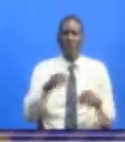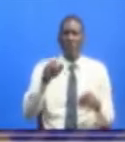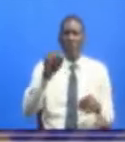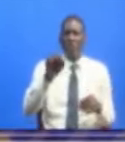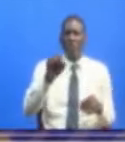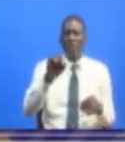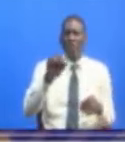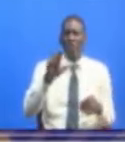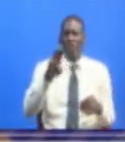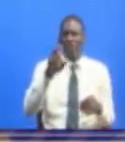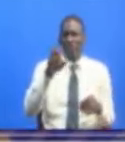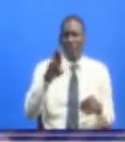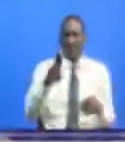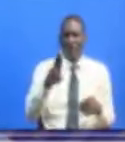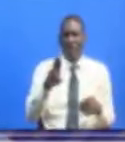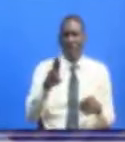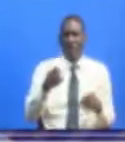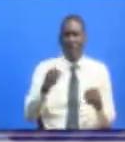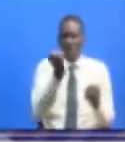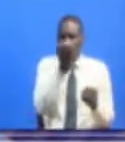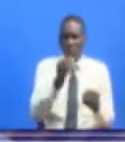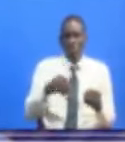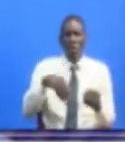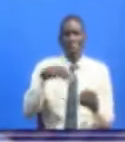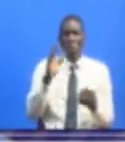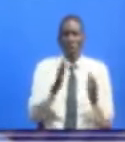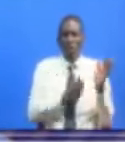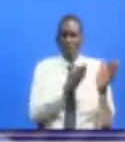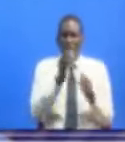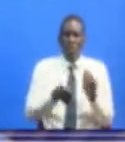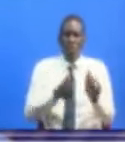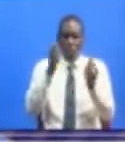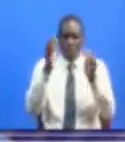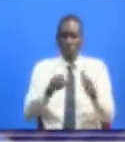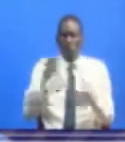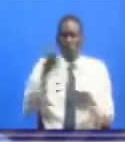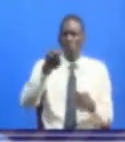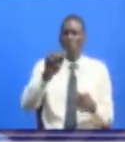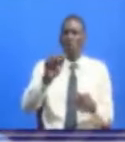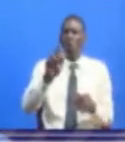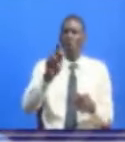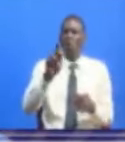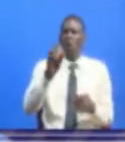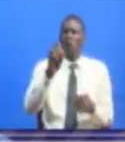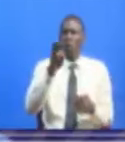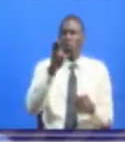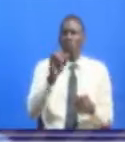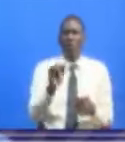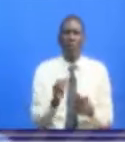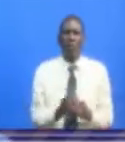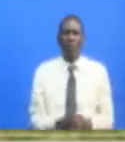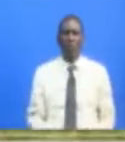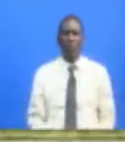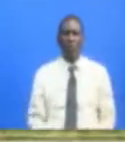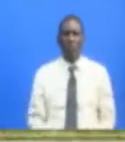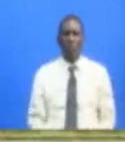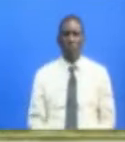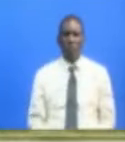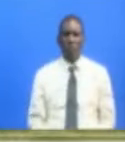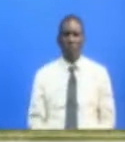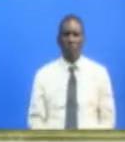mjini Lilongwe. Mengi ameandaa mwanaspoti Ushua Makori katika mseto ufuatao.